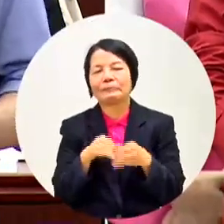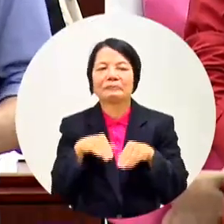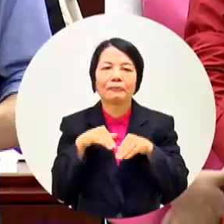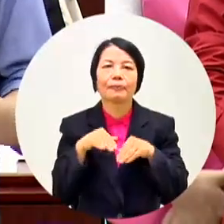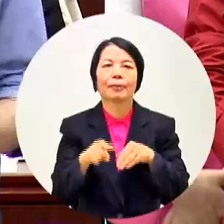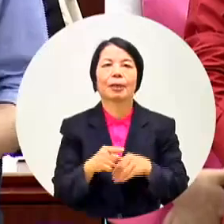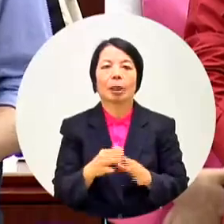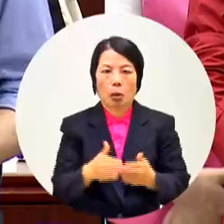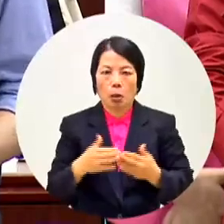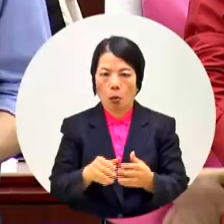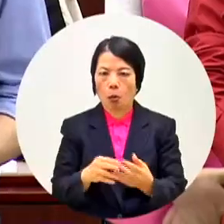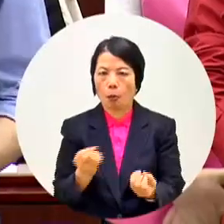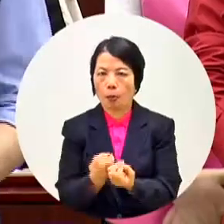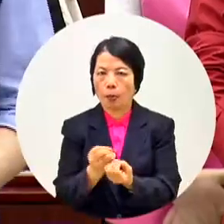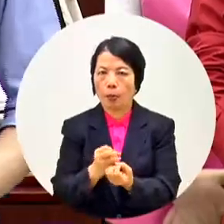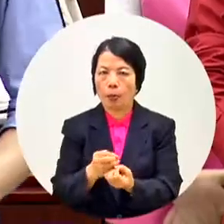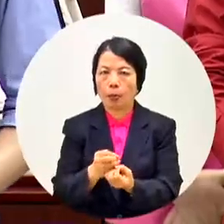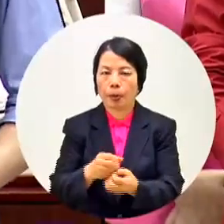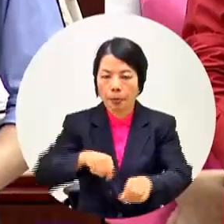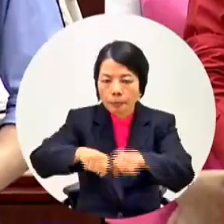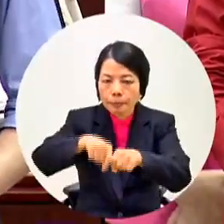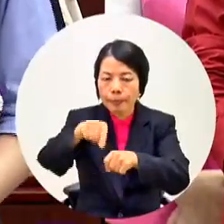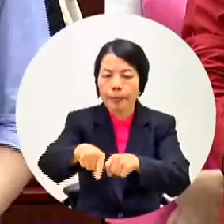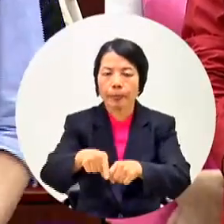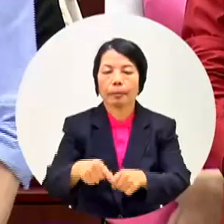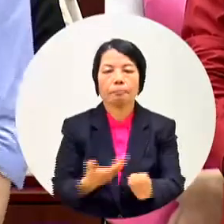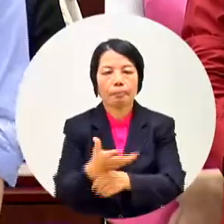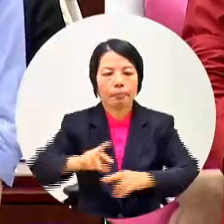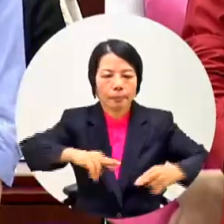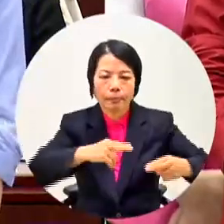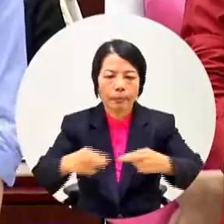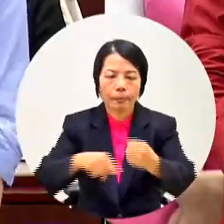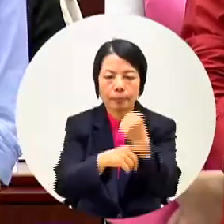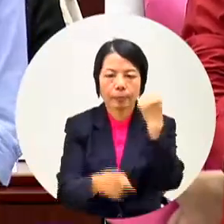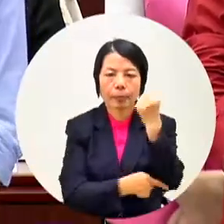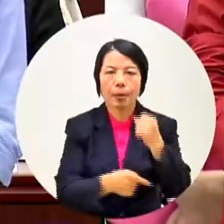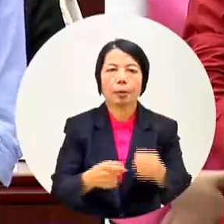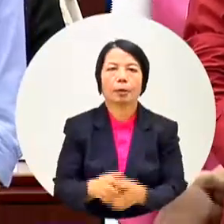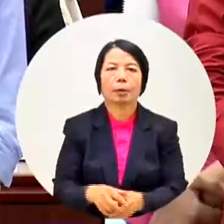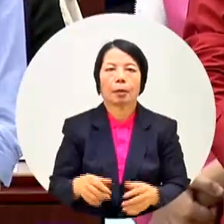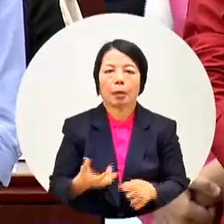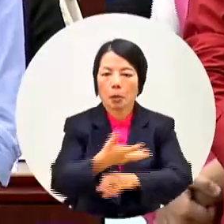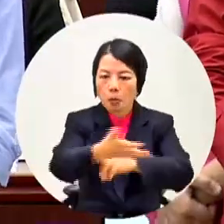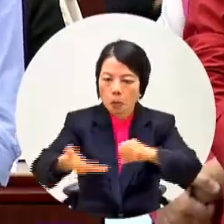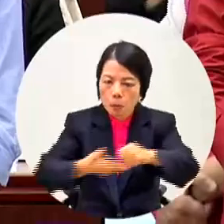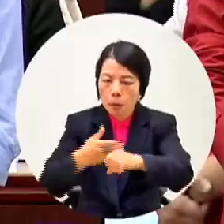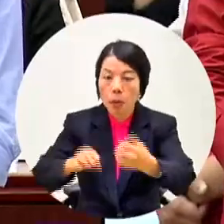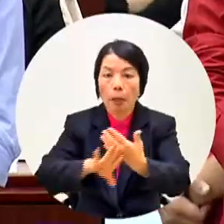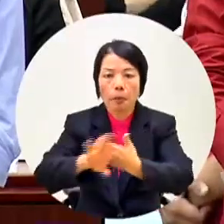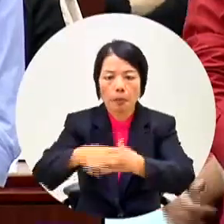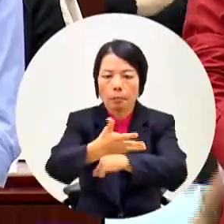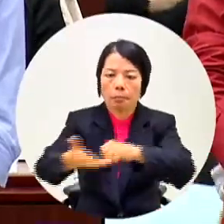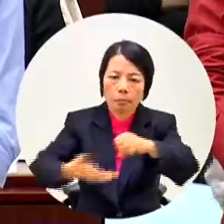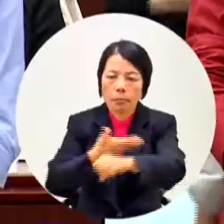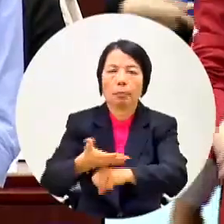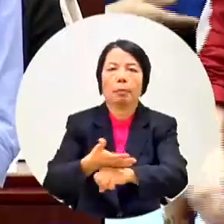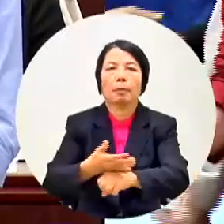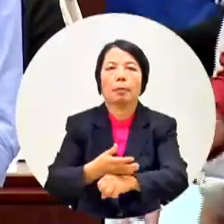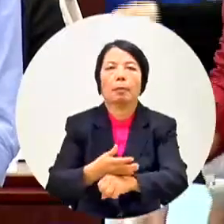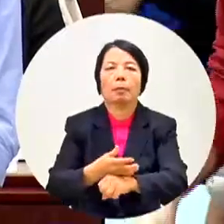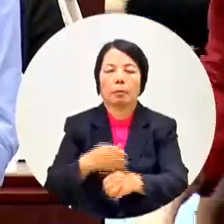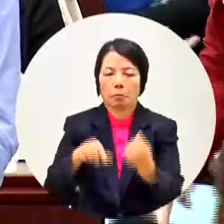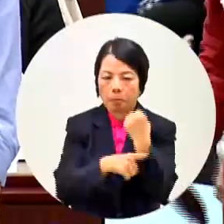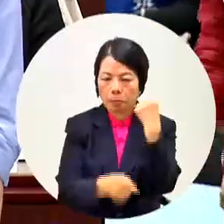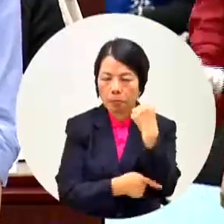下，可能只要修改离岛建设条例，我判断了这个离岛建设条例，如果我们高雄市的立法委员团结起